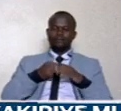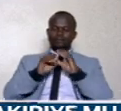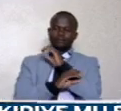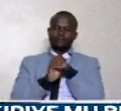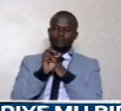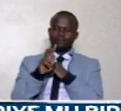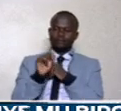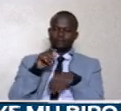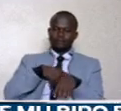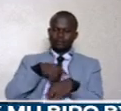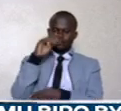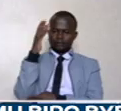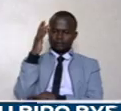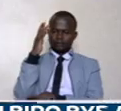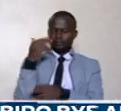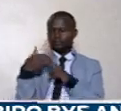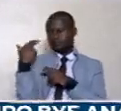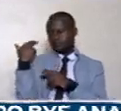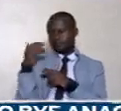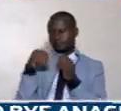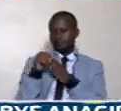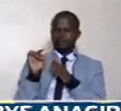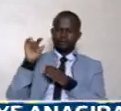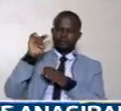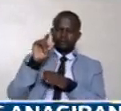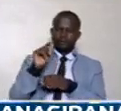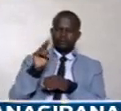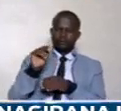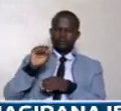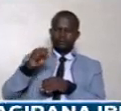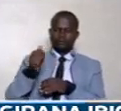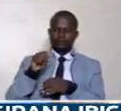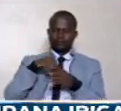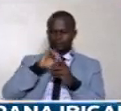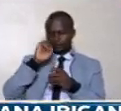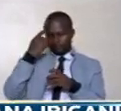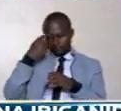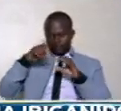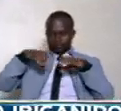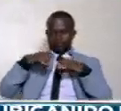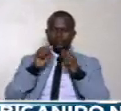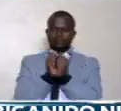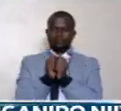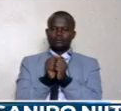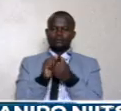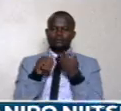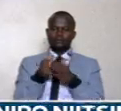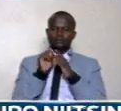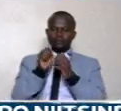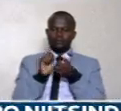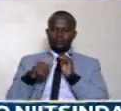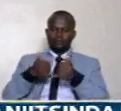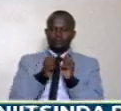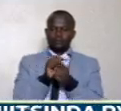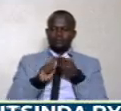y'igihugu Amavubi kusaya saa sita mukanya iraba yerekeje I Kinshasa muri Repubulika Iharanira Demokarasi ya Kongo aho igiye gukina umukino